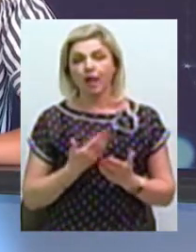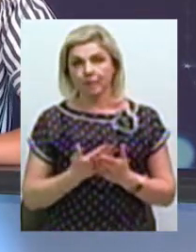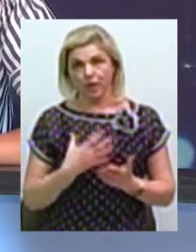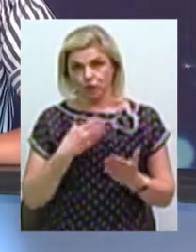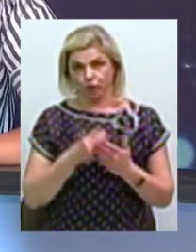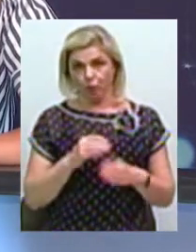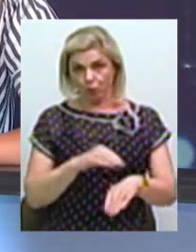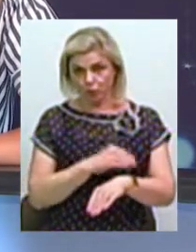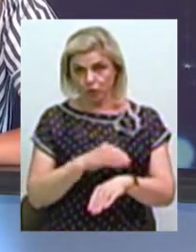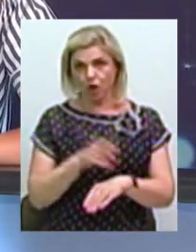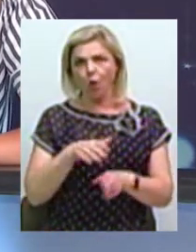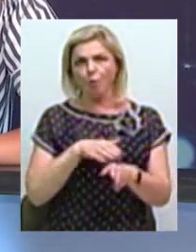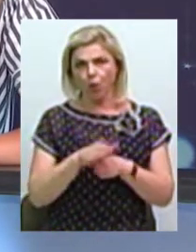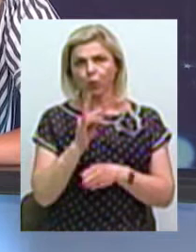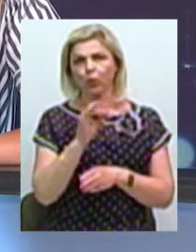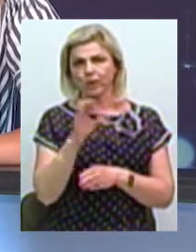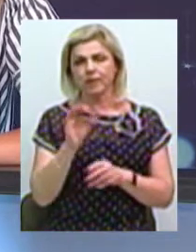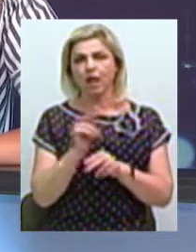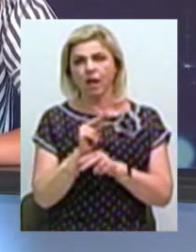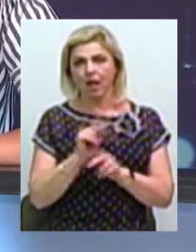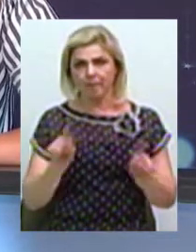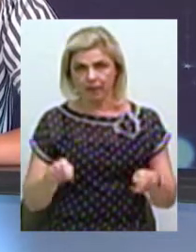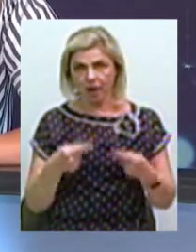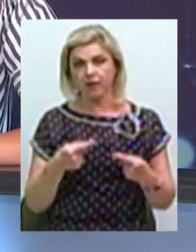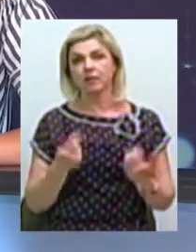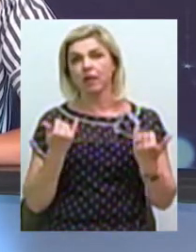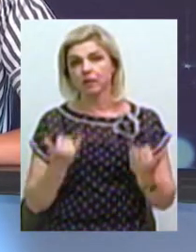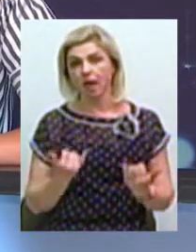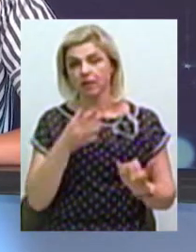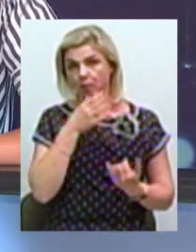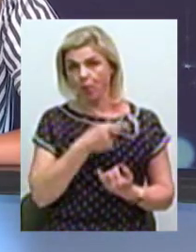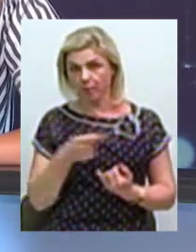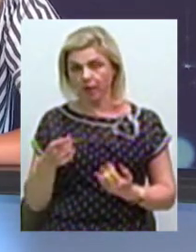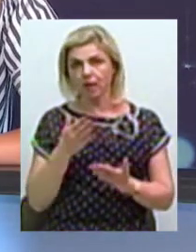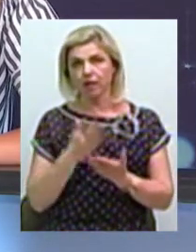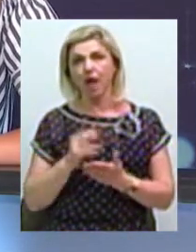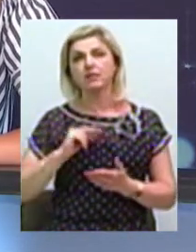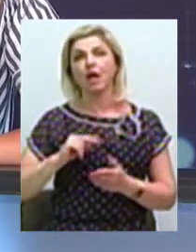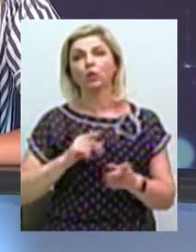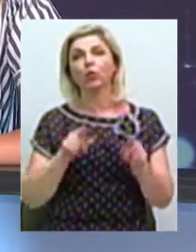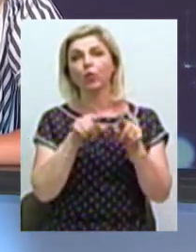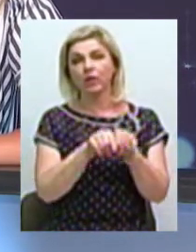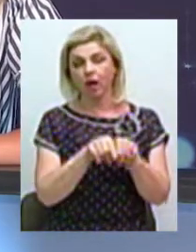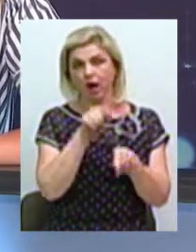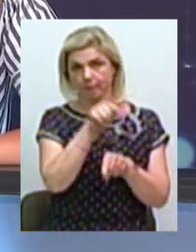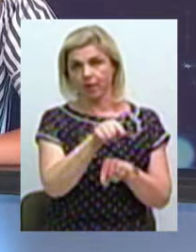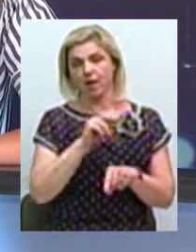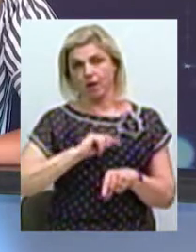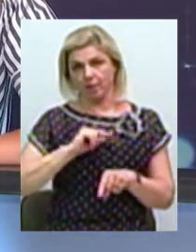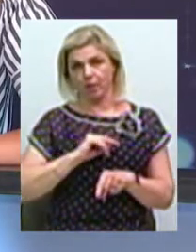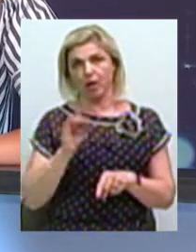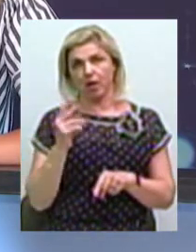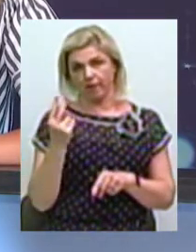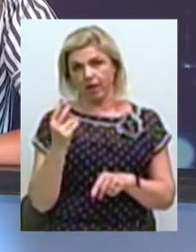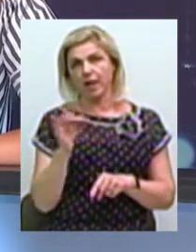мужа, он прошел полный курс реабилитации, и на данный момент он является сотрудником реабилитационного центра «Второе